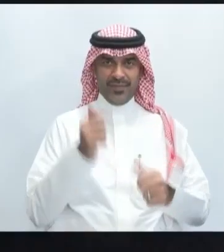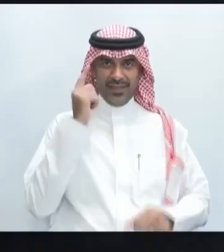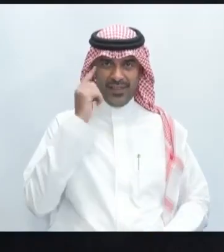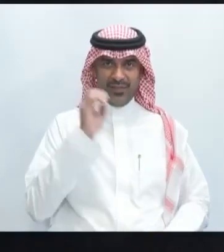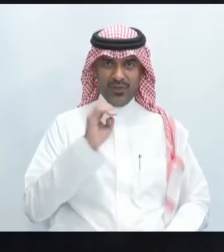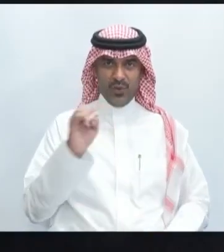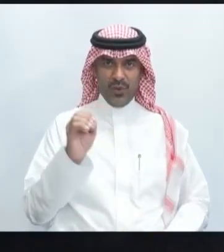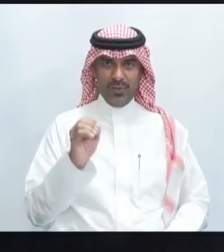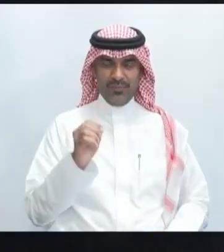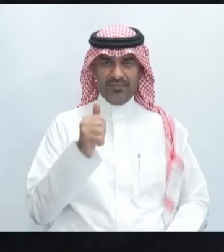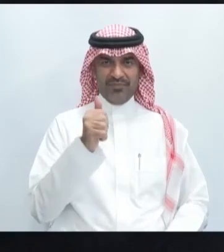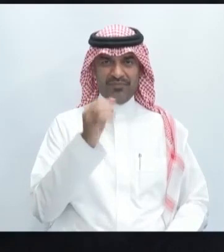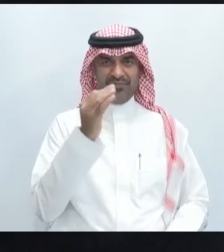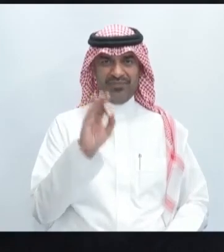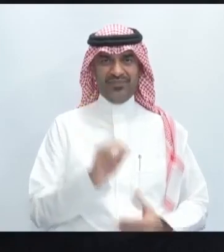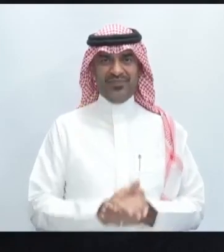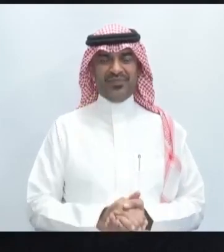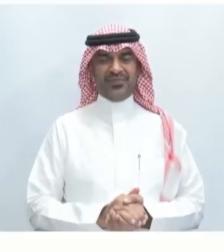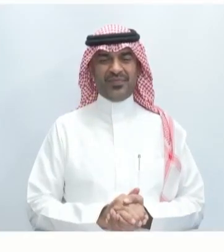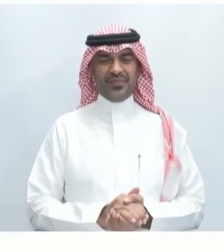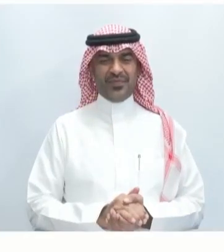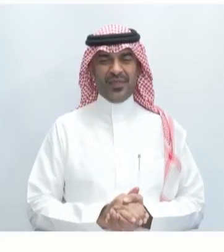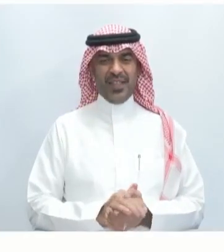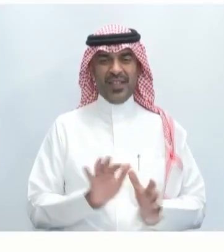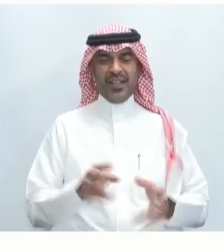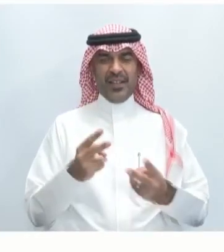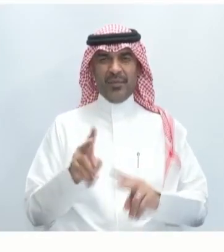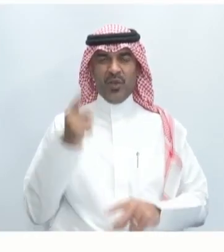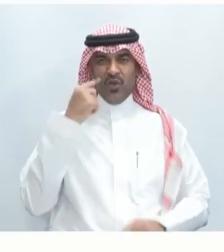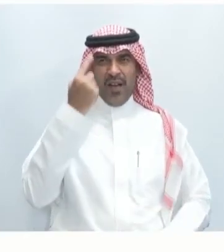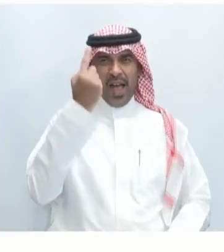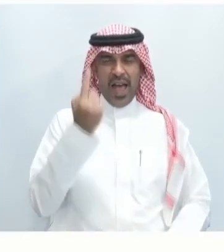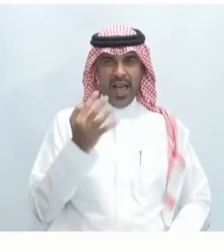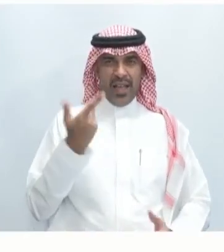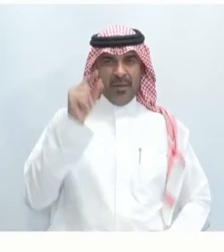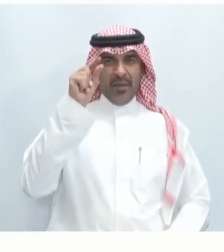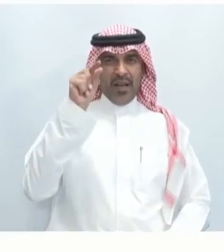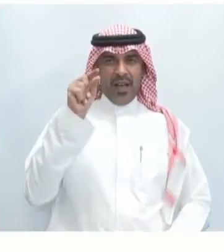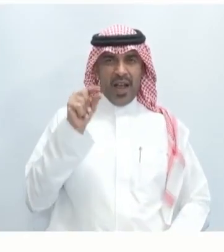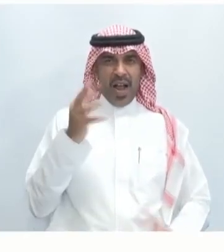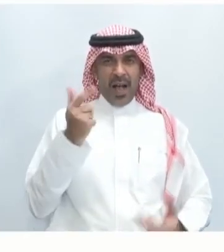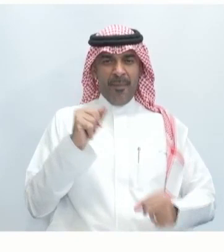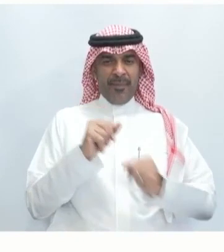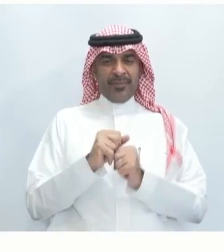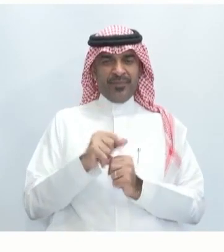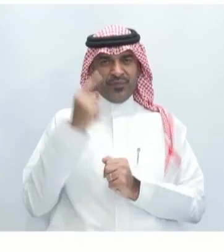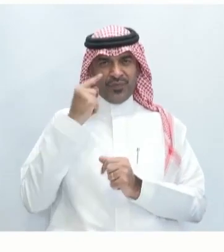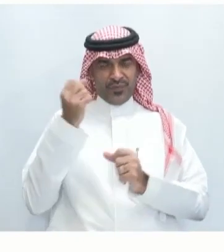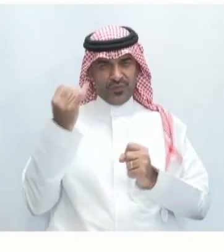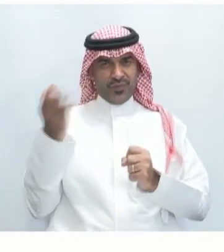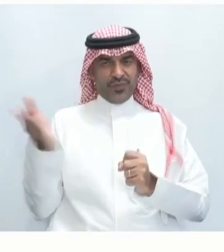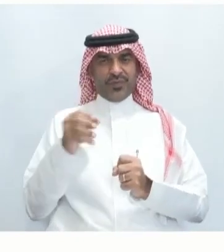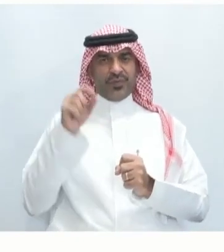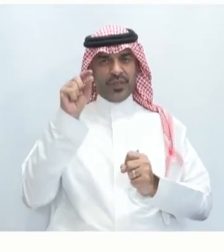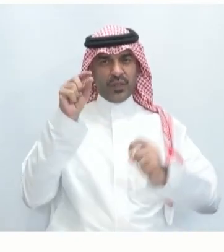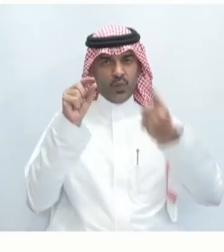هاي مبدعين وصلت الاجابه بارك الله فيكم اذا نبدا بمنزله الاحاد كم لدينا من الاحاد هنا نقوم بعدها